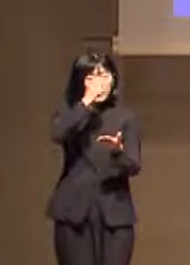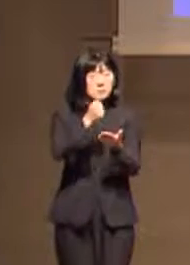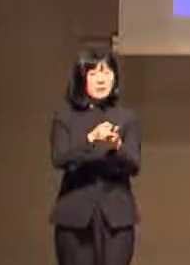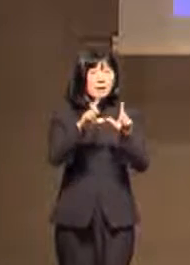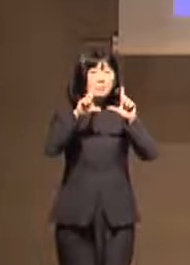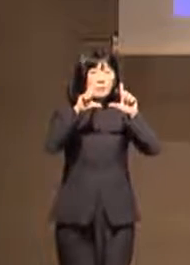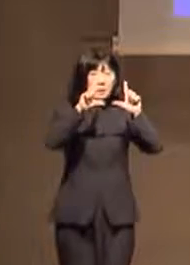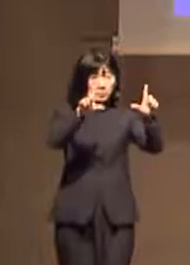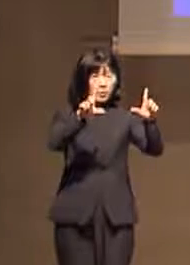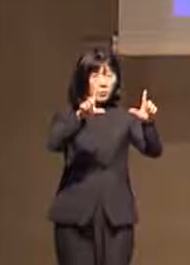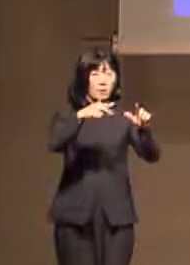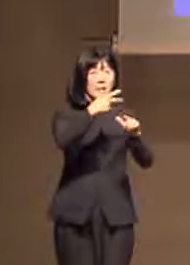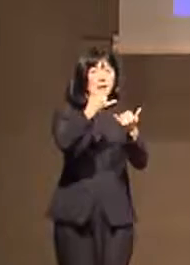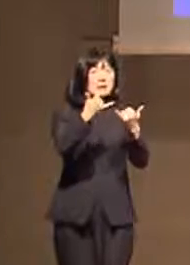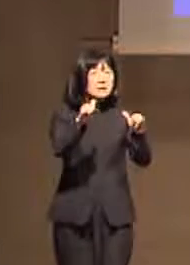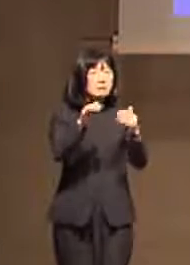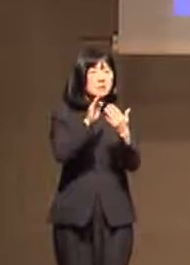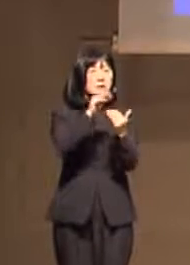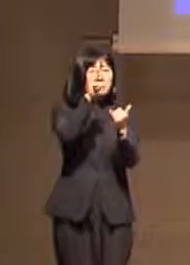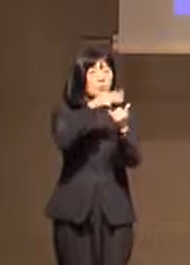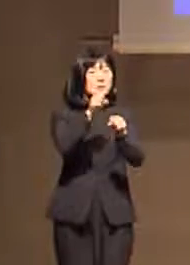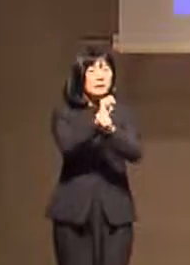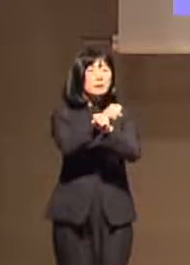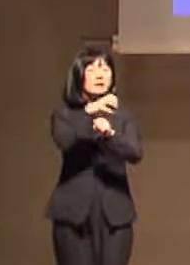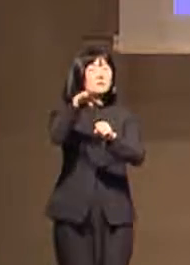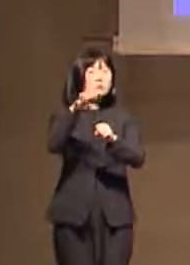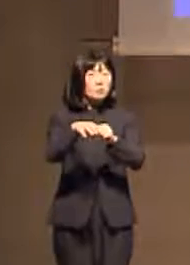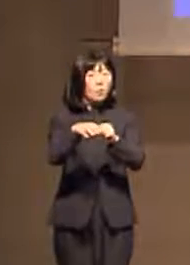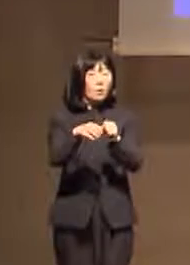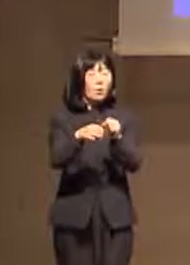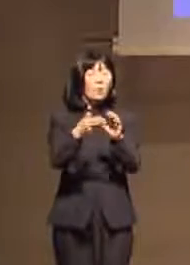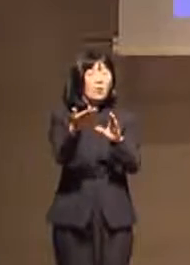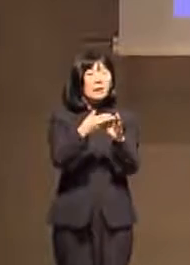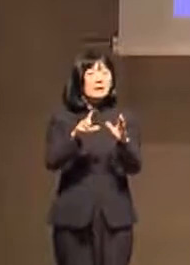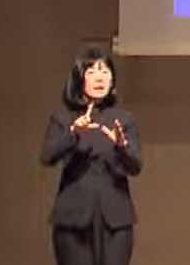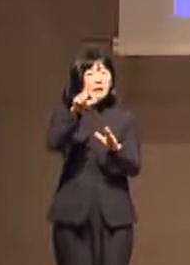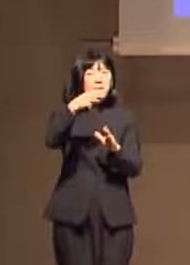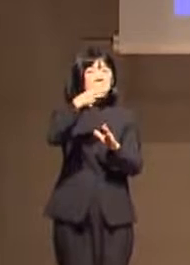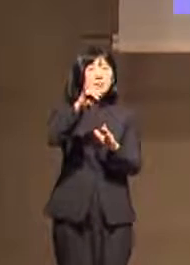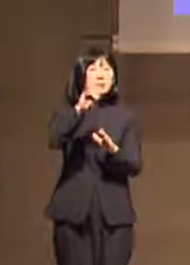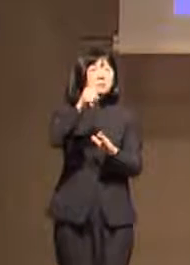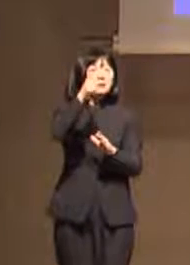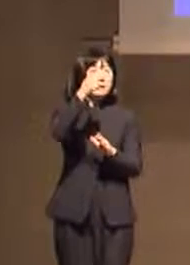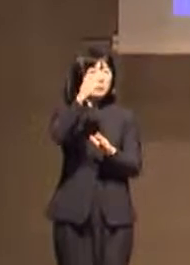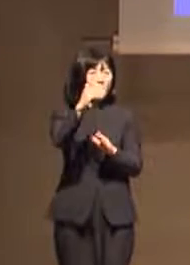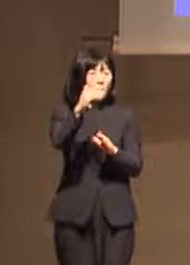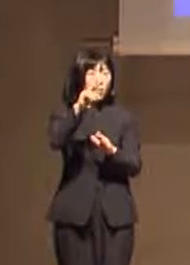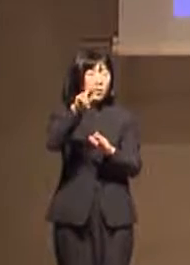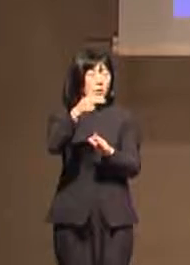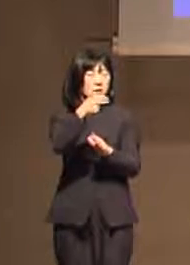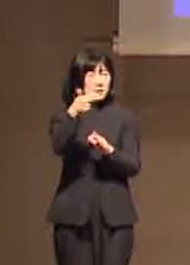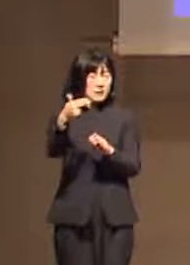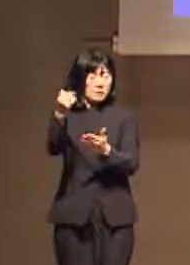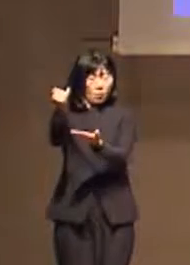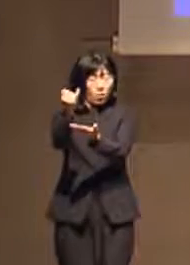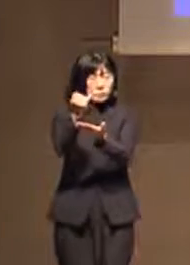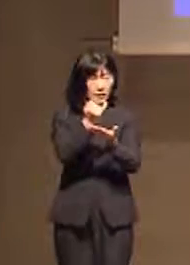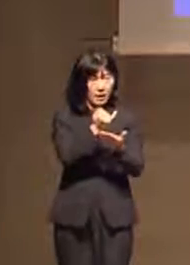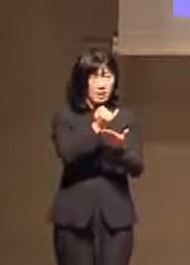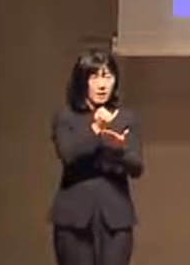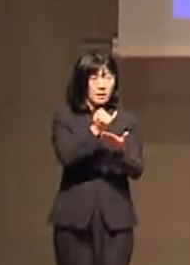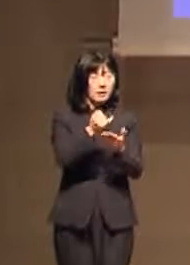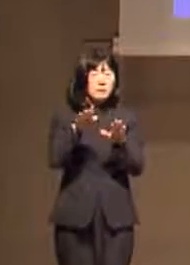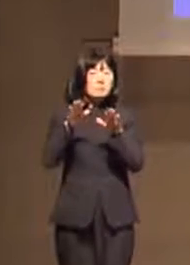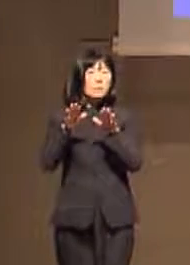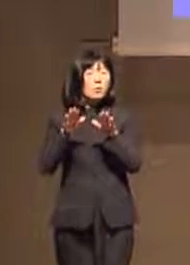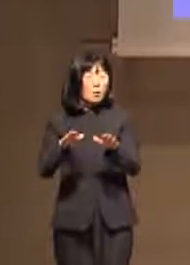、市民防災研究所の池上美希子理事をプレゼンターにお迎えし、さらに今